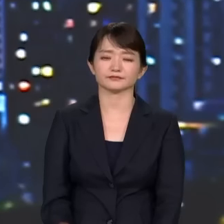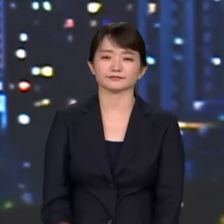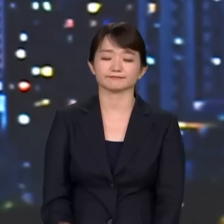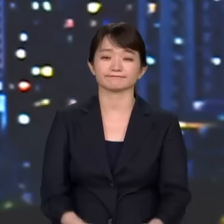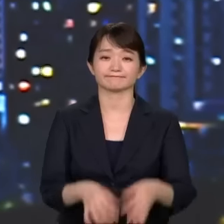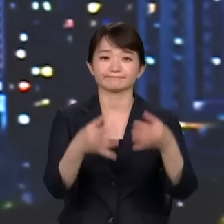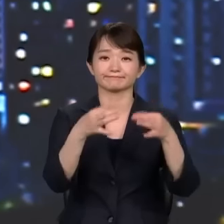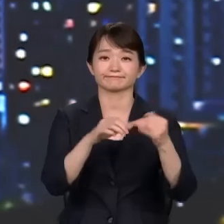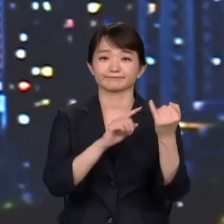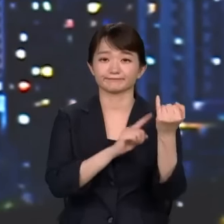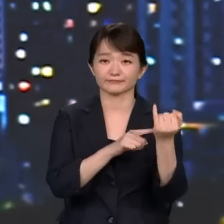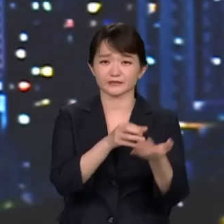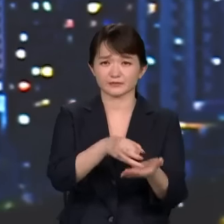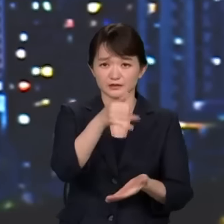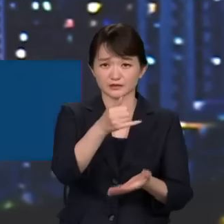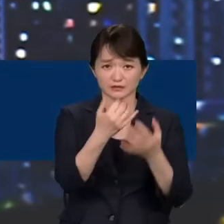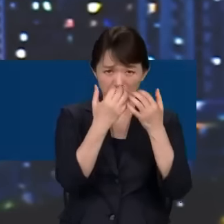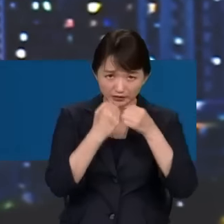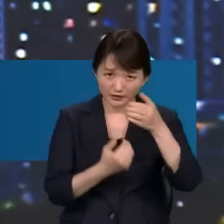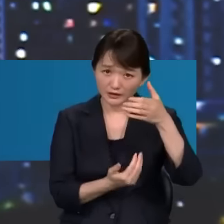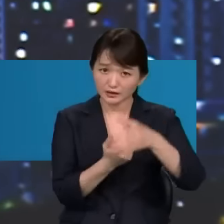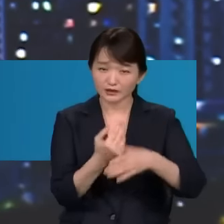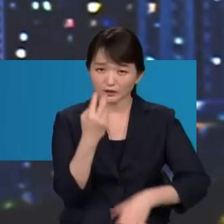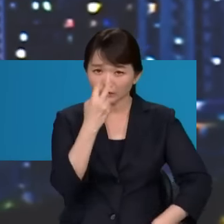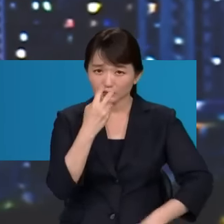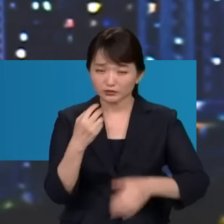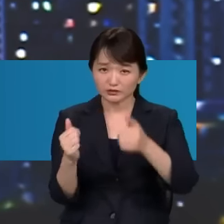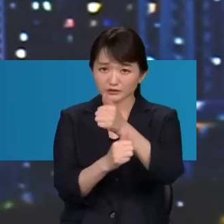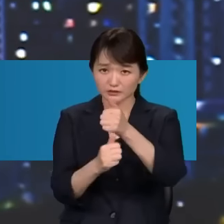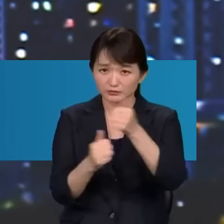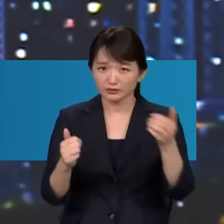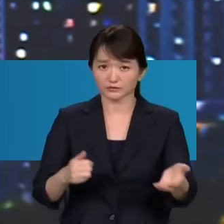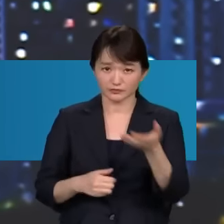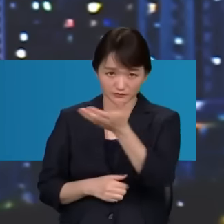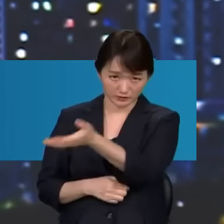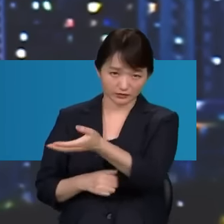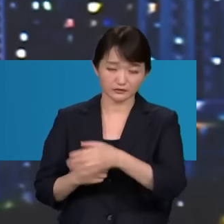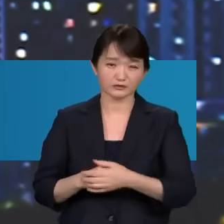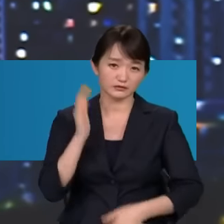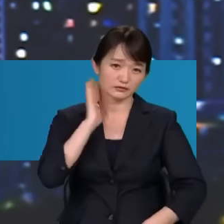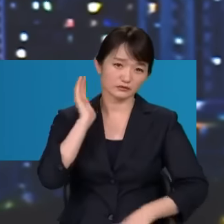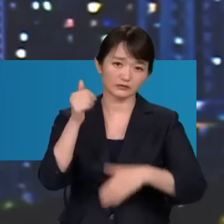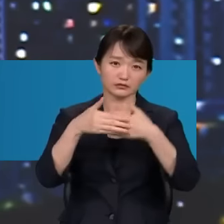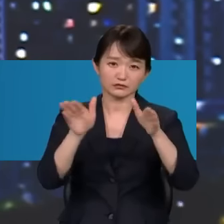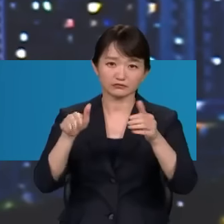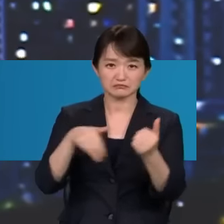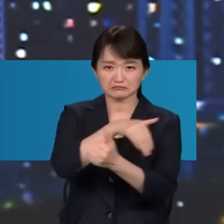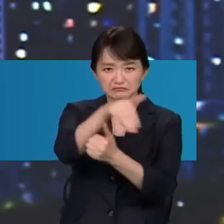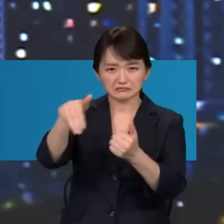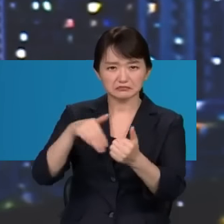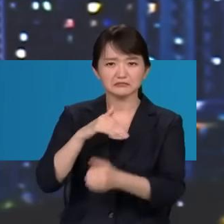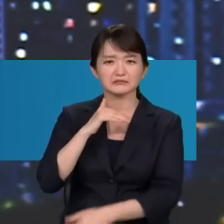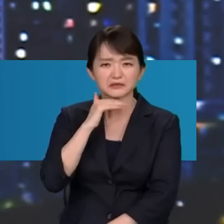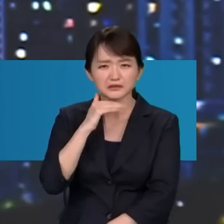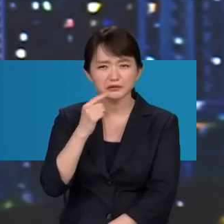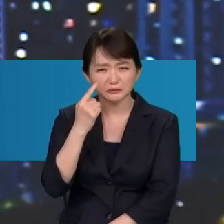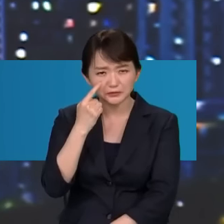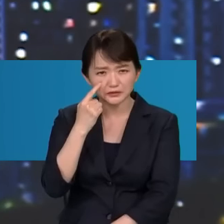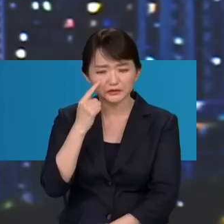네, 김건희 여사의 명품백 수수 사건이 수사심의위원회로 넘겨진 데 대해서 대통령실은 지켜보겠다는 입장을